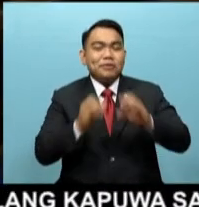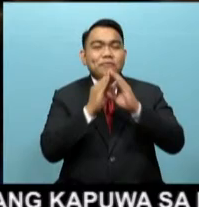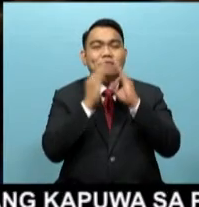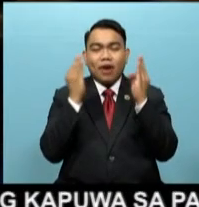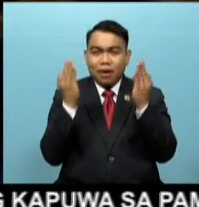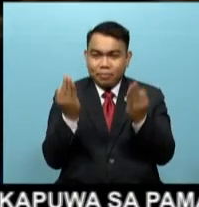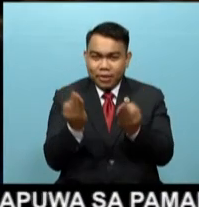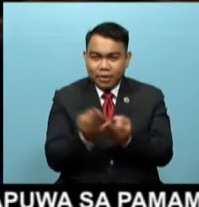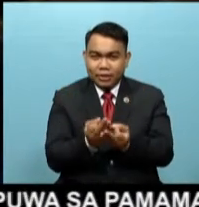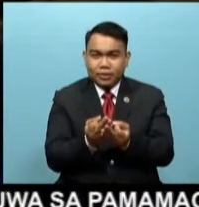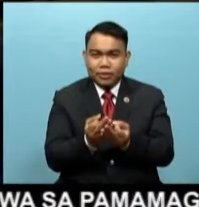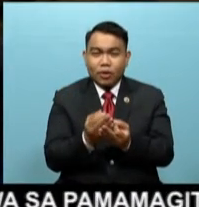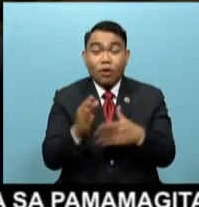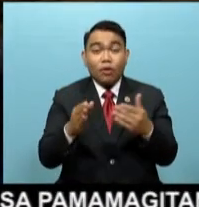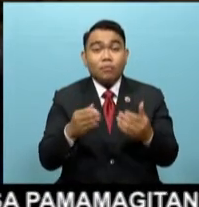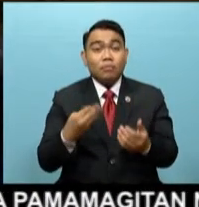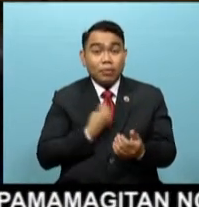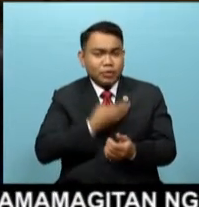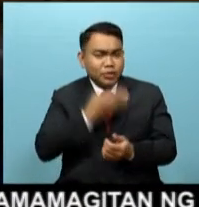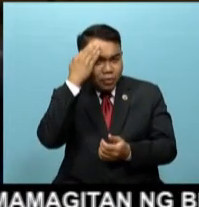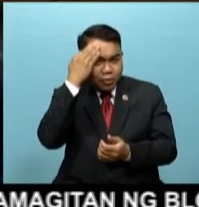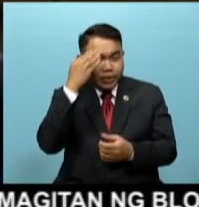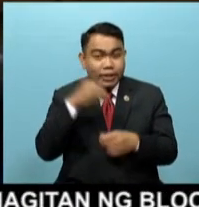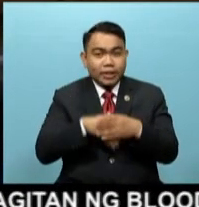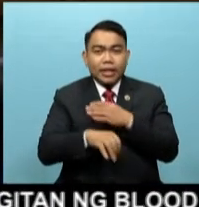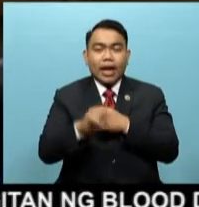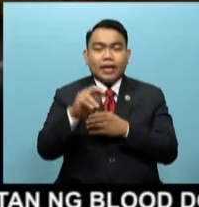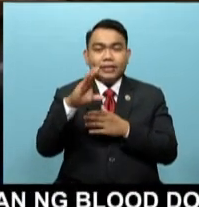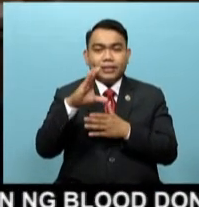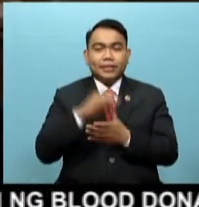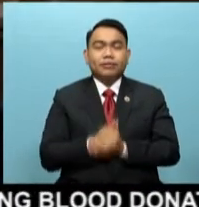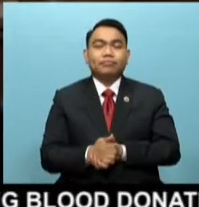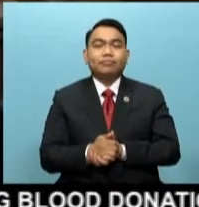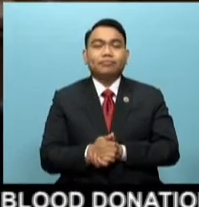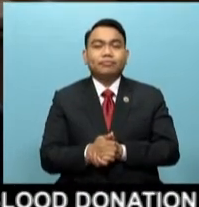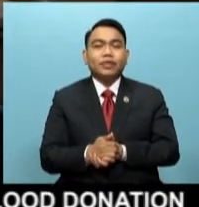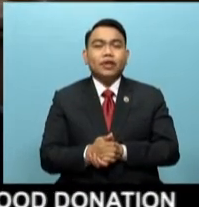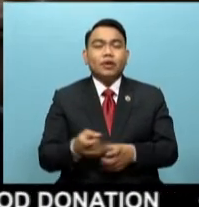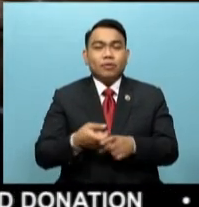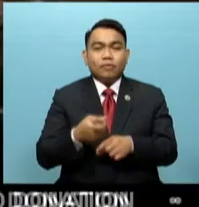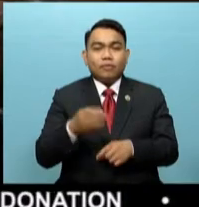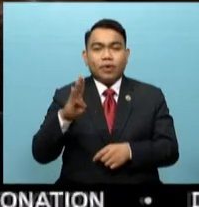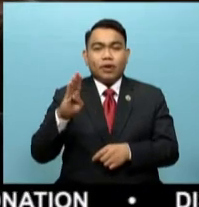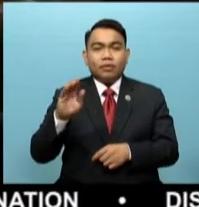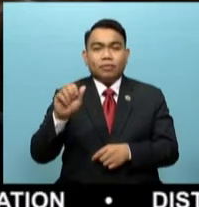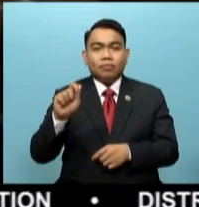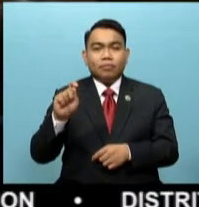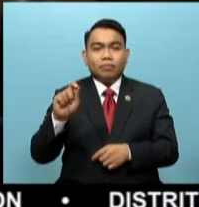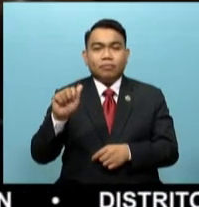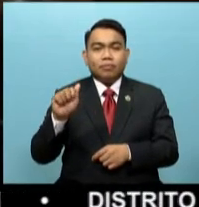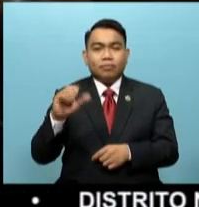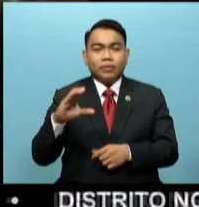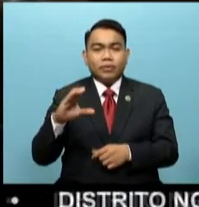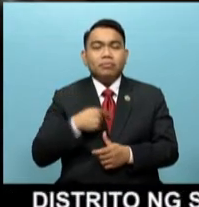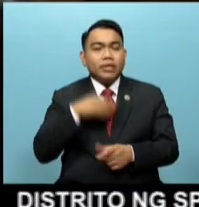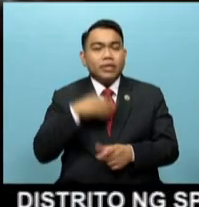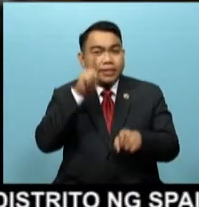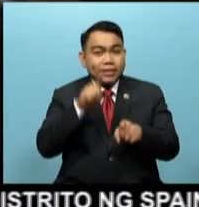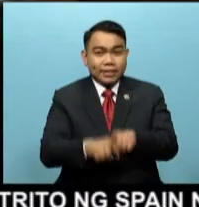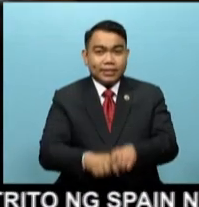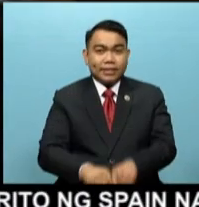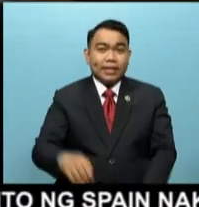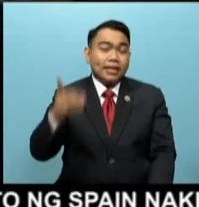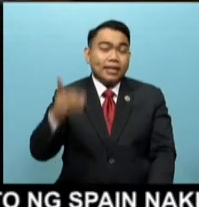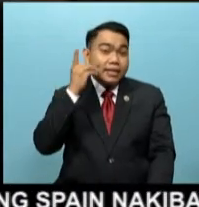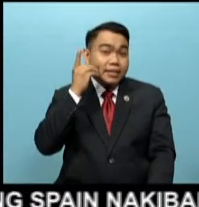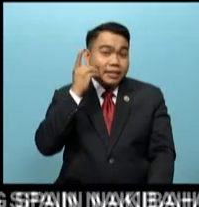kamag-anak, kakilala ng mga kapatid sa iglesia. Mula po rito sa Batac City, Ilocos Norte, ako po si kapatid na